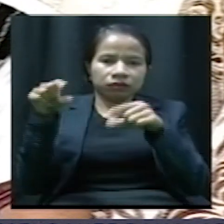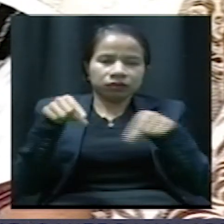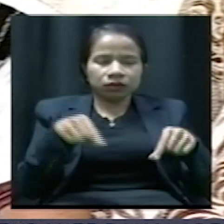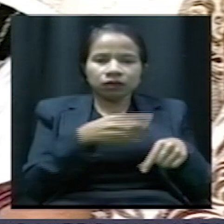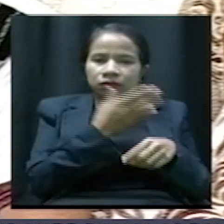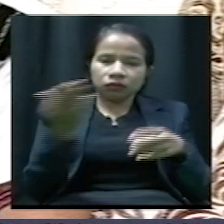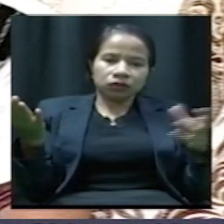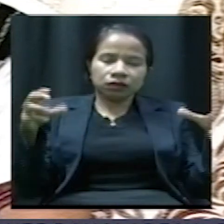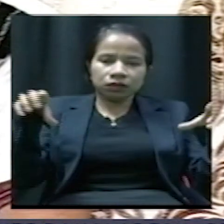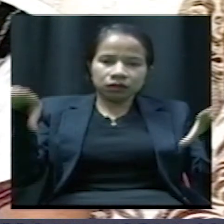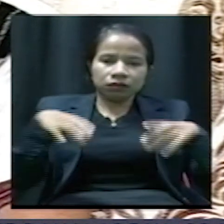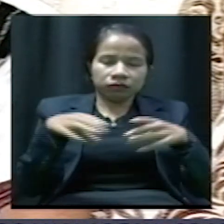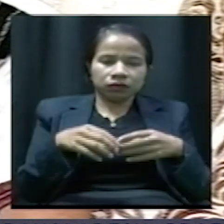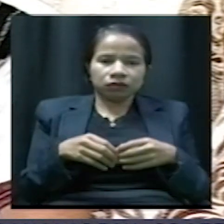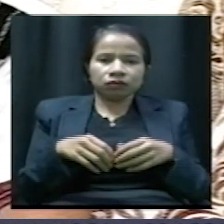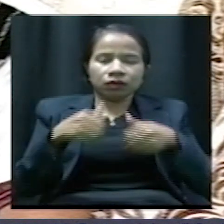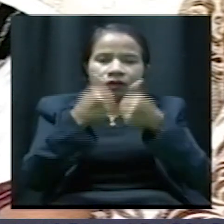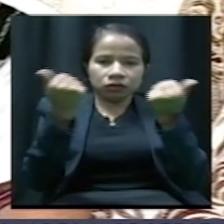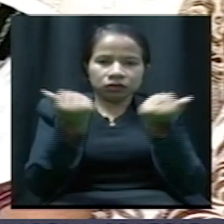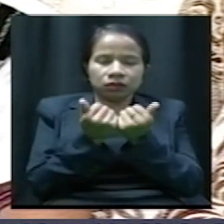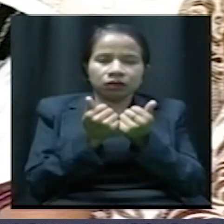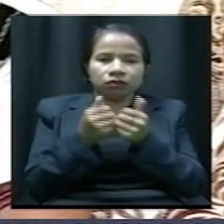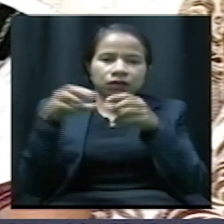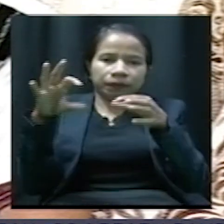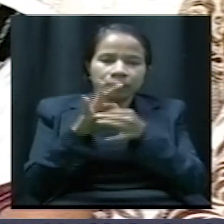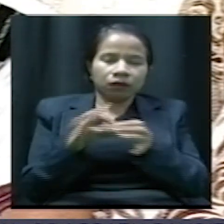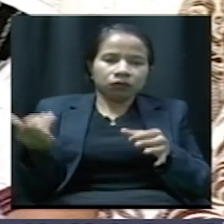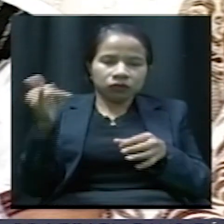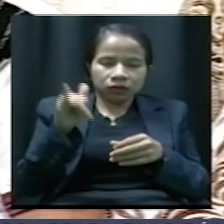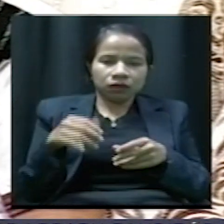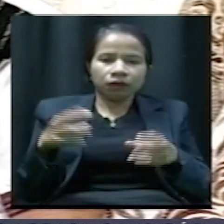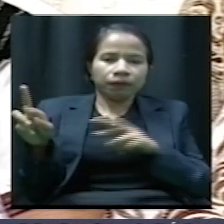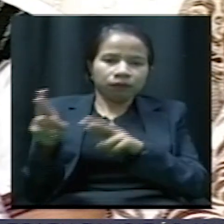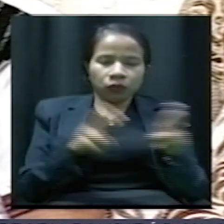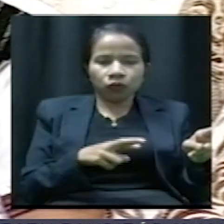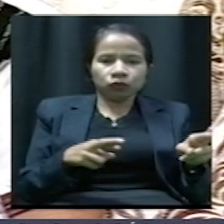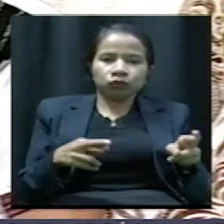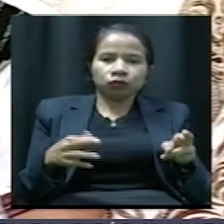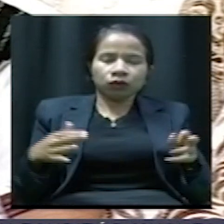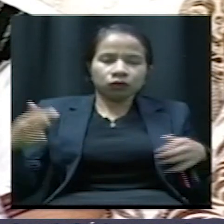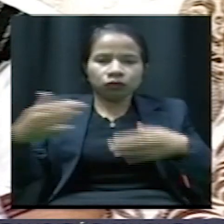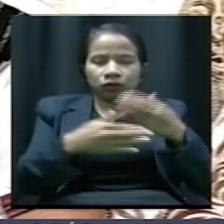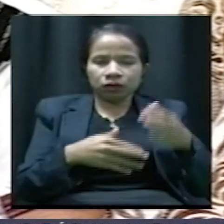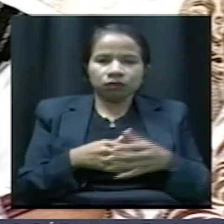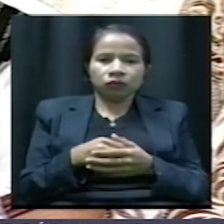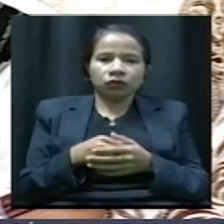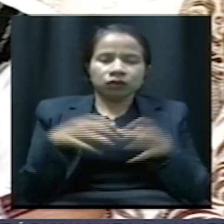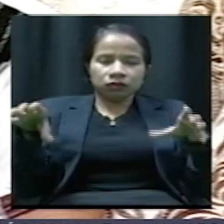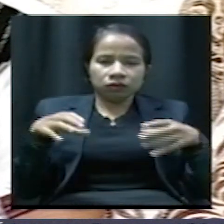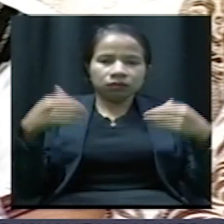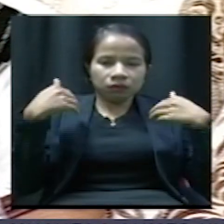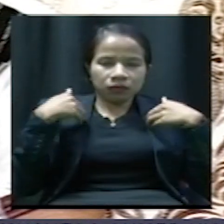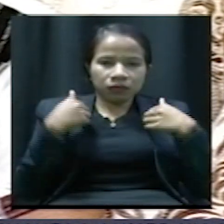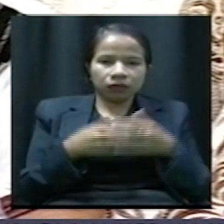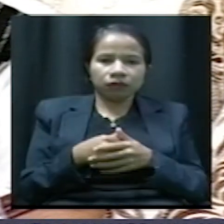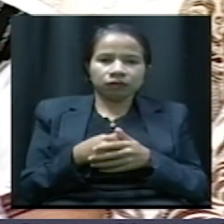deficiency he te bo cernia servisu asu sang honia membro sira prontu atu kontribui atau partilha recurso de bemak iha liliu